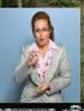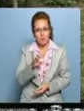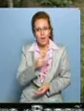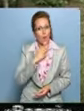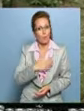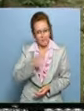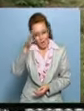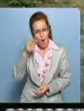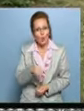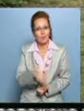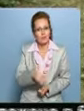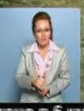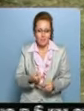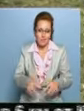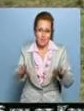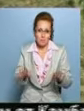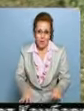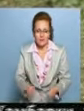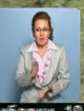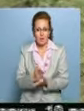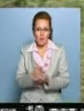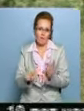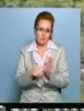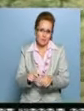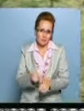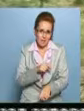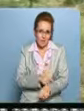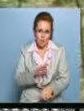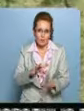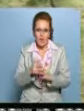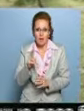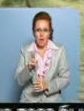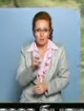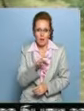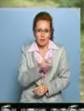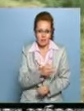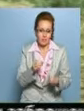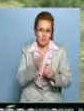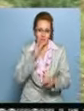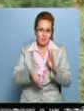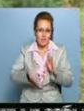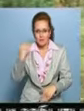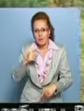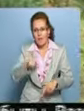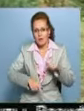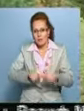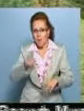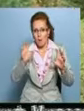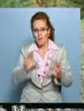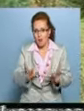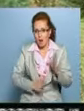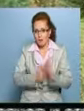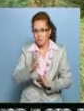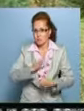же это место Урочище валяй расположено в 6 километрах от Камбарки с десяток лет назад заповедные леса были заброшены и забыты